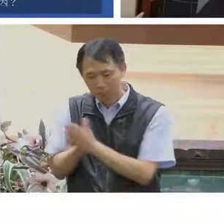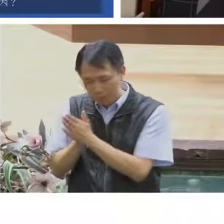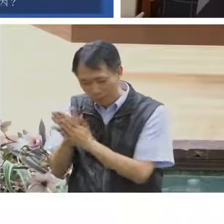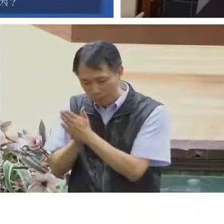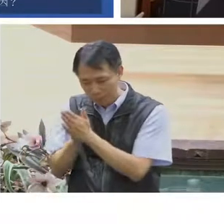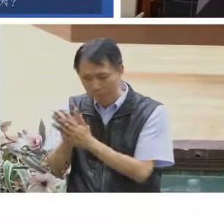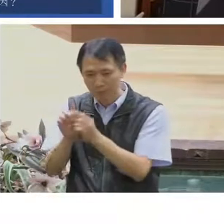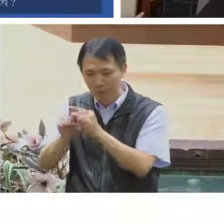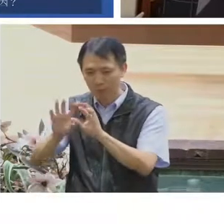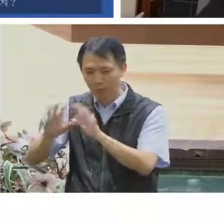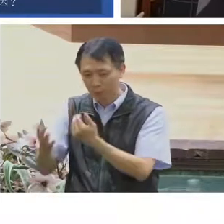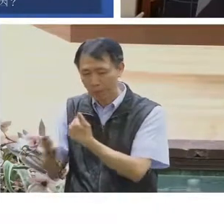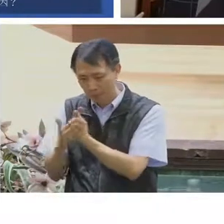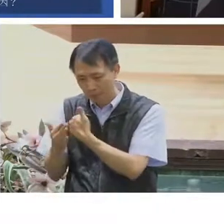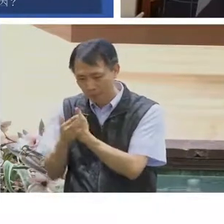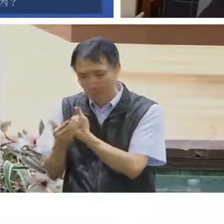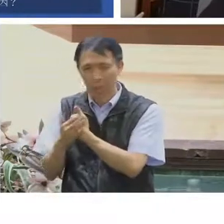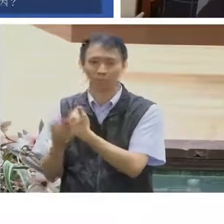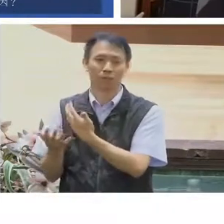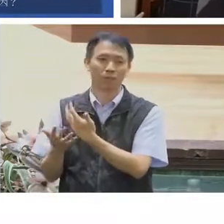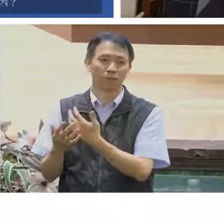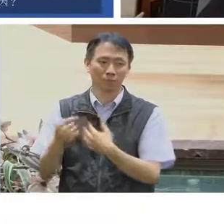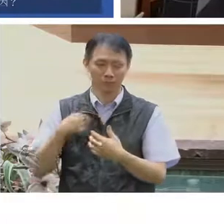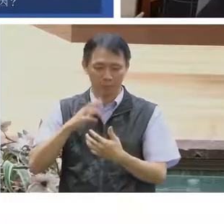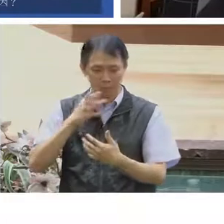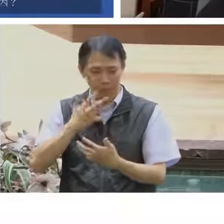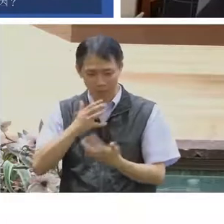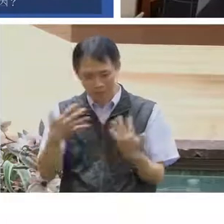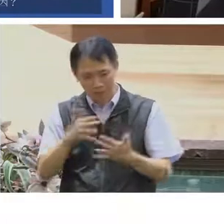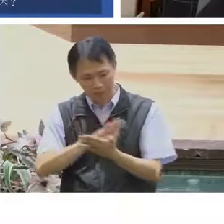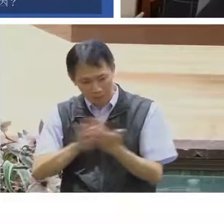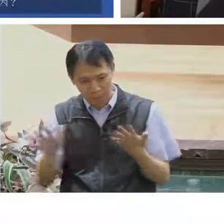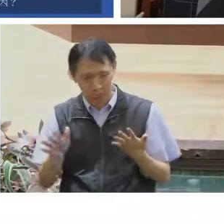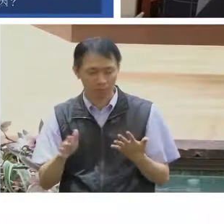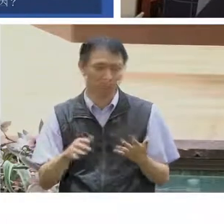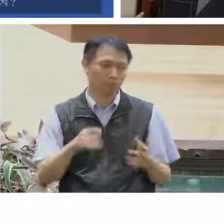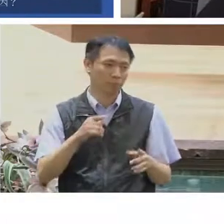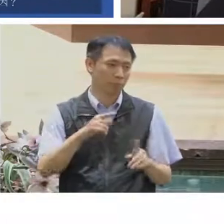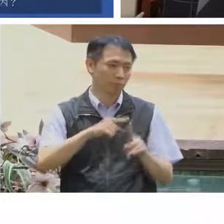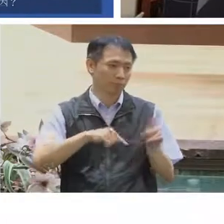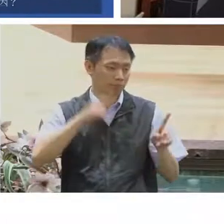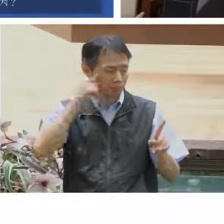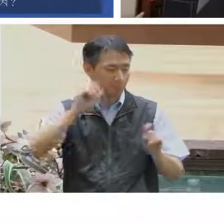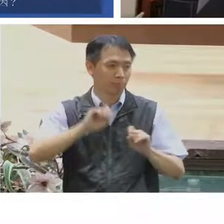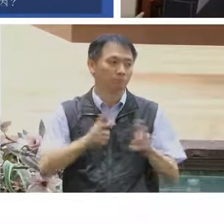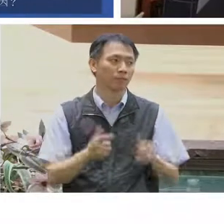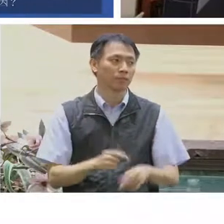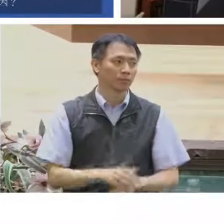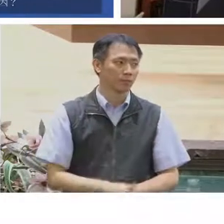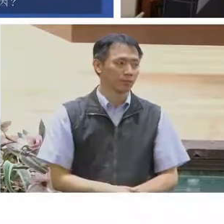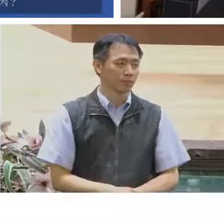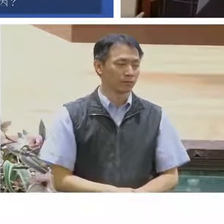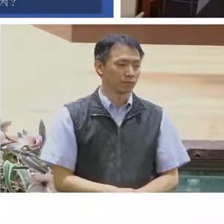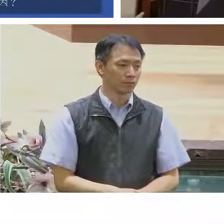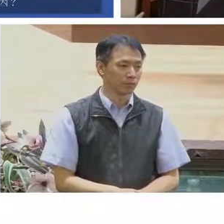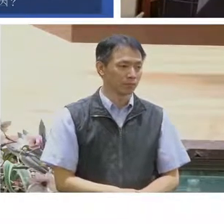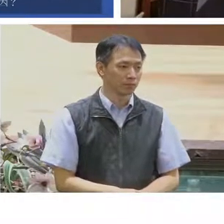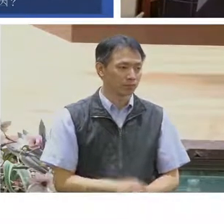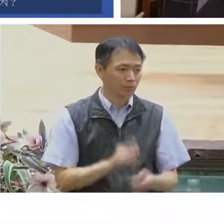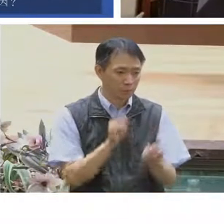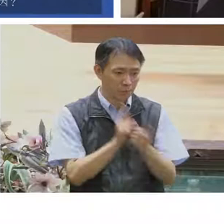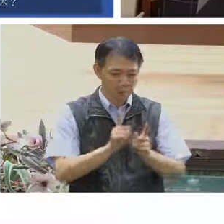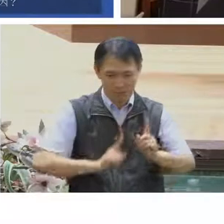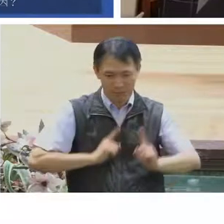政府去帮忙他们解决澳门的问题，这个是两个相反的，但是很总结来说是大家对自由自主